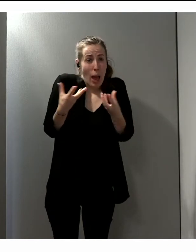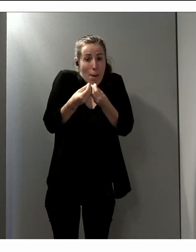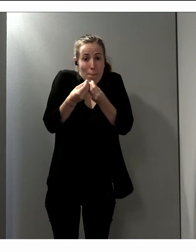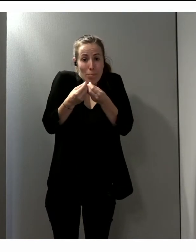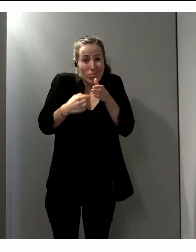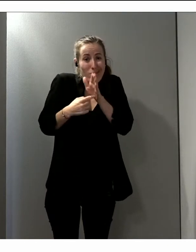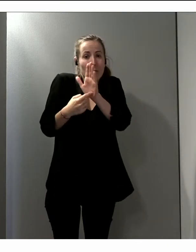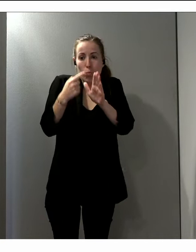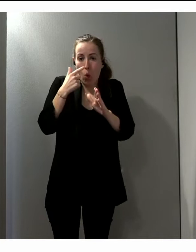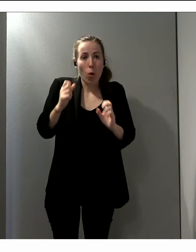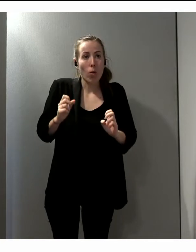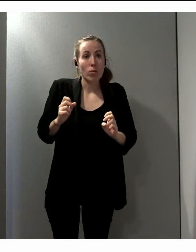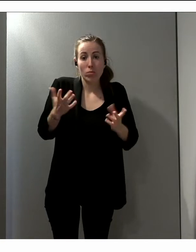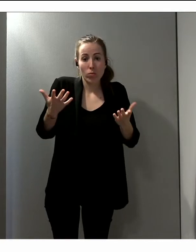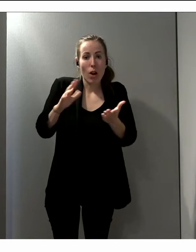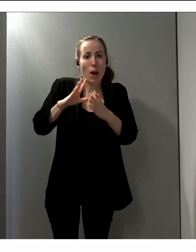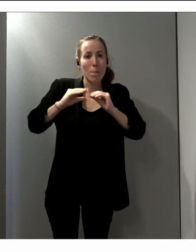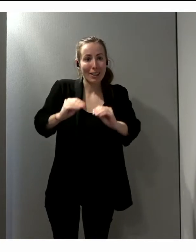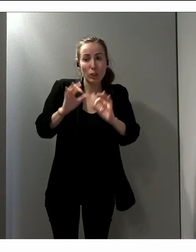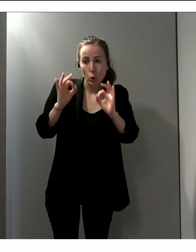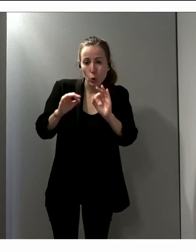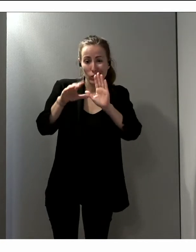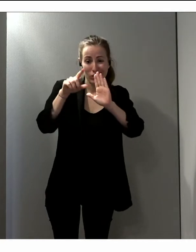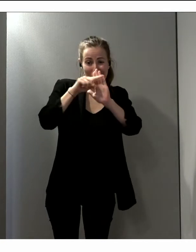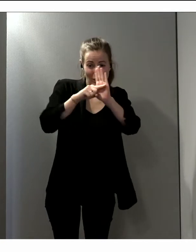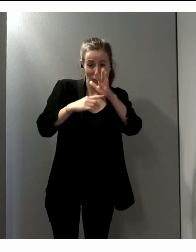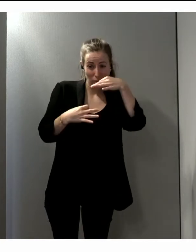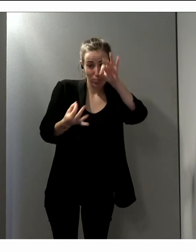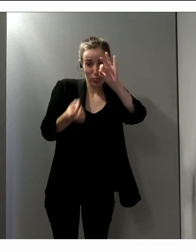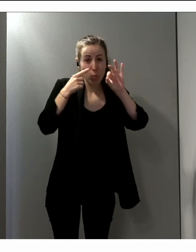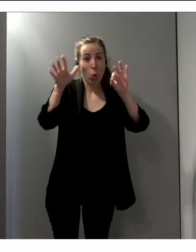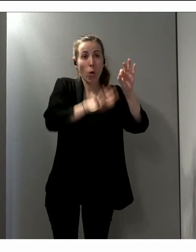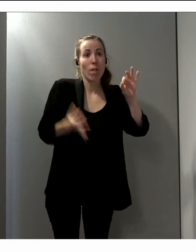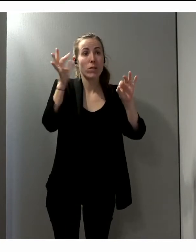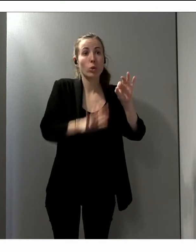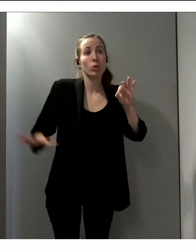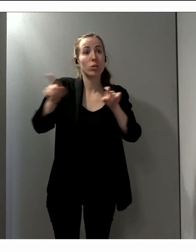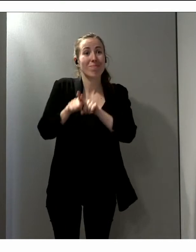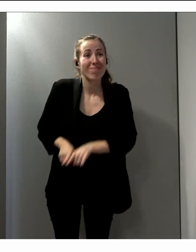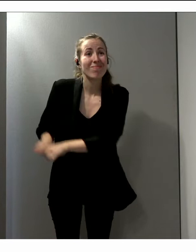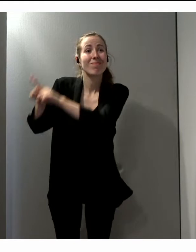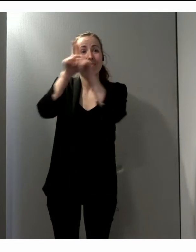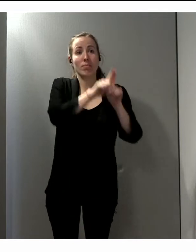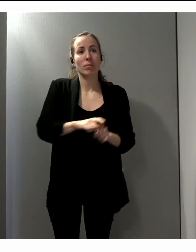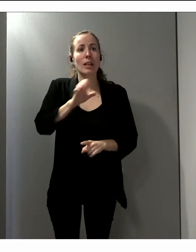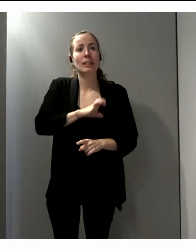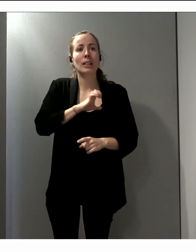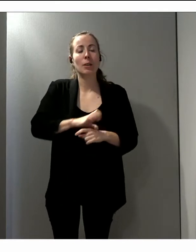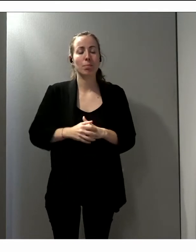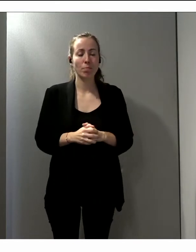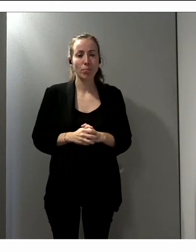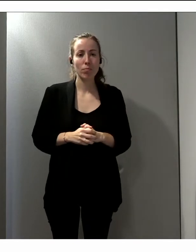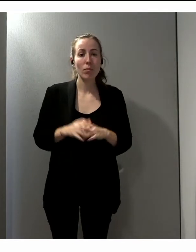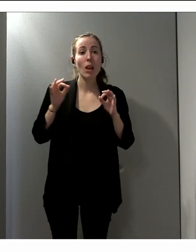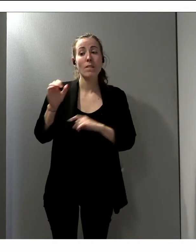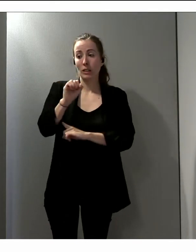pour valoriser les bonnes pratiques et harmoniser les pratiques sur le territoire. Sur la question de l'affiliation à la sécurité sociale, il faut le savoir,